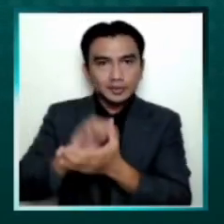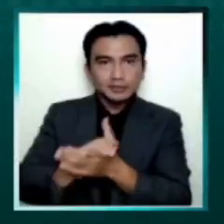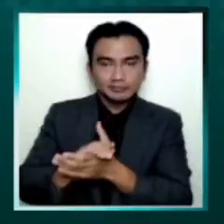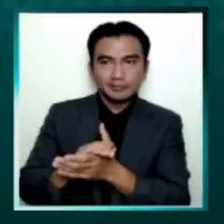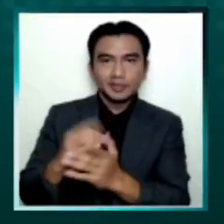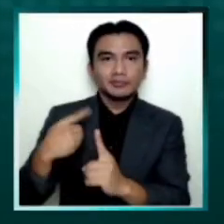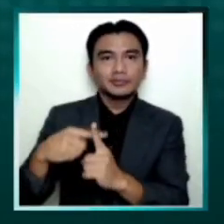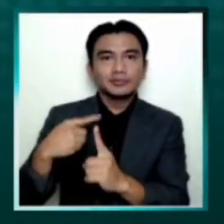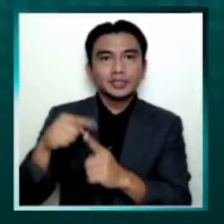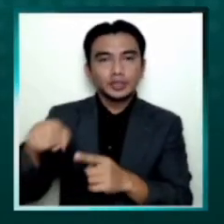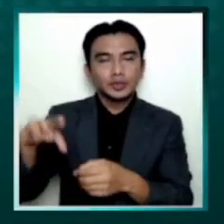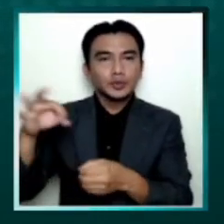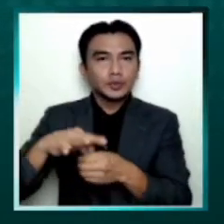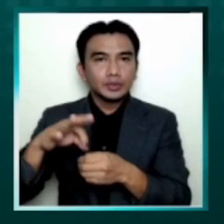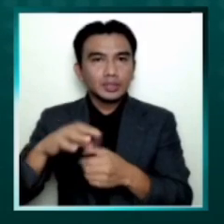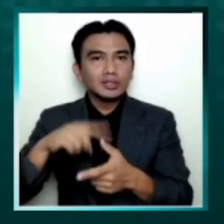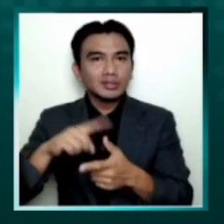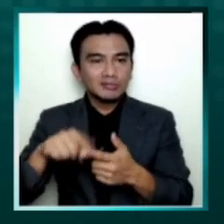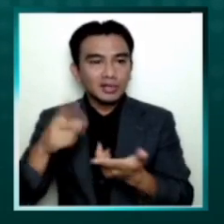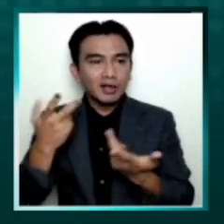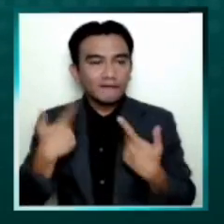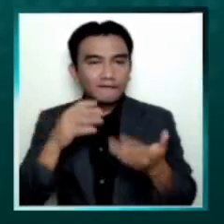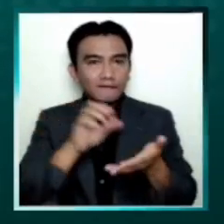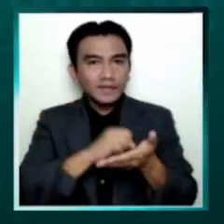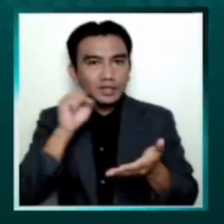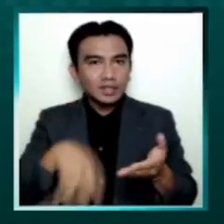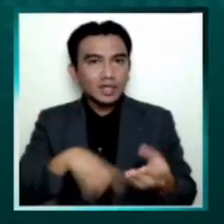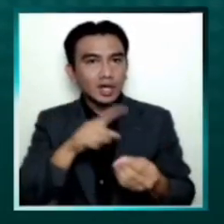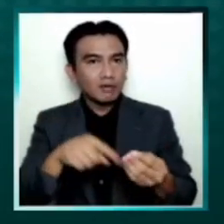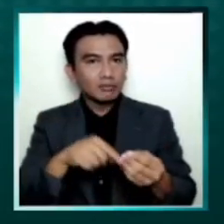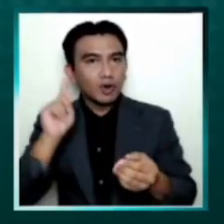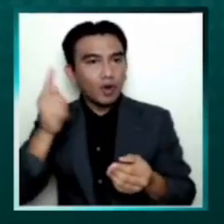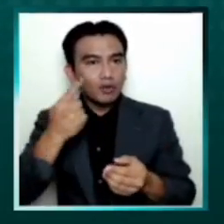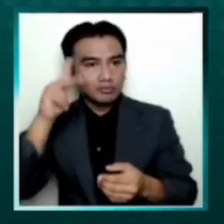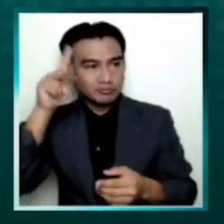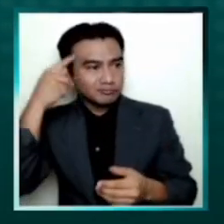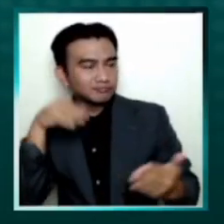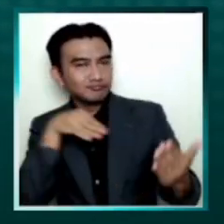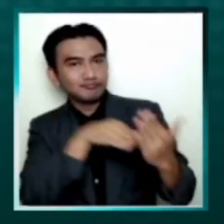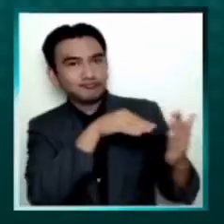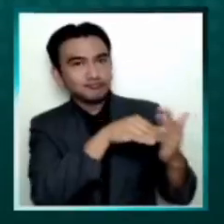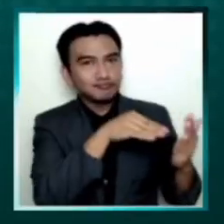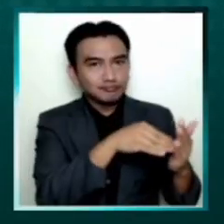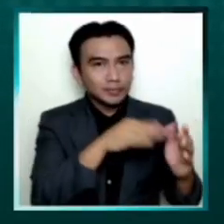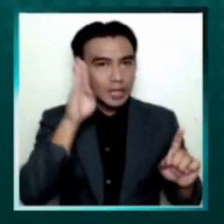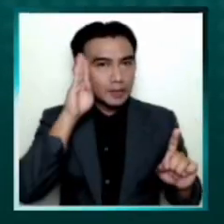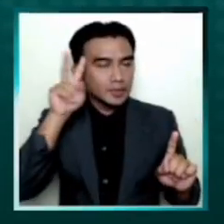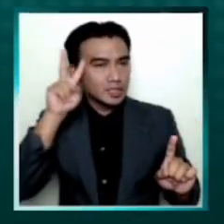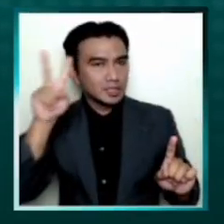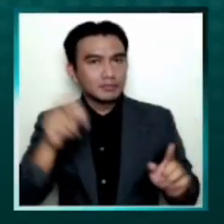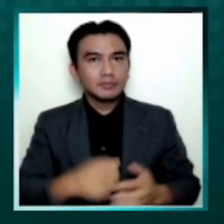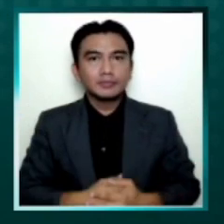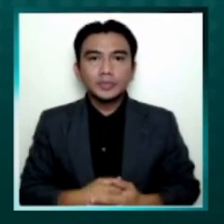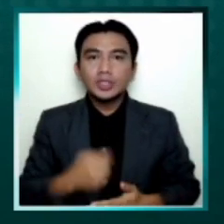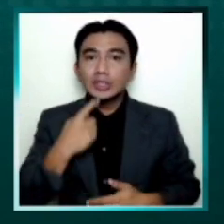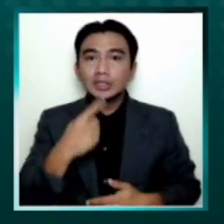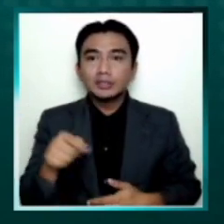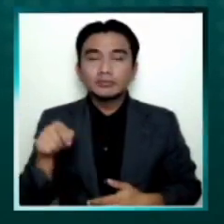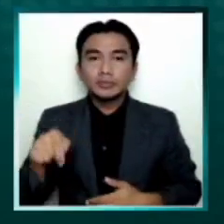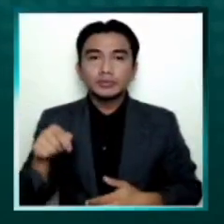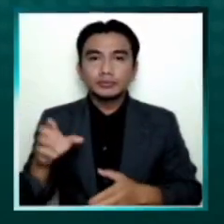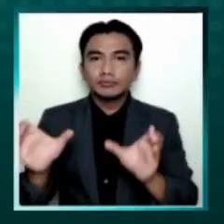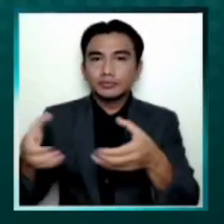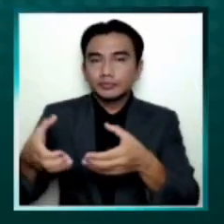mga petisyong anilay, politika lamang ang motibo. Sabi ng Akbayan Party List na isa sa mga petitioner, may tuturing na sakuna